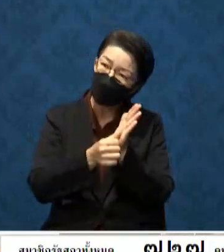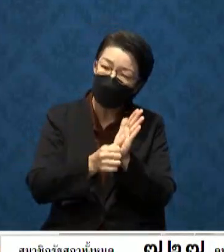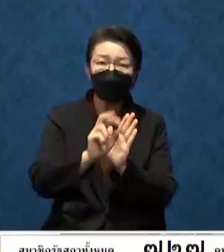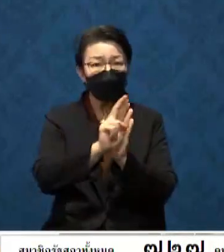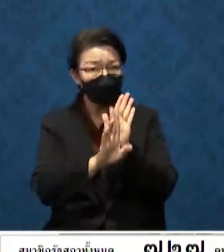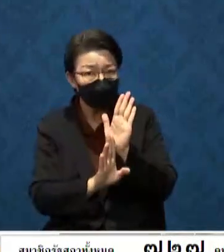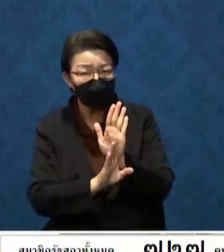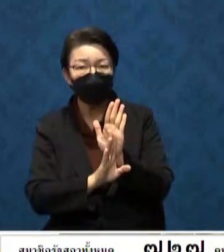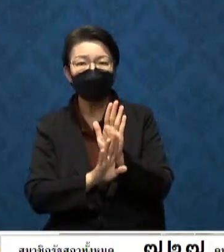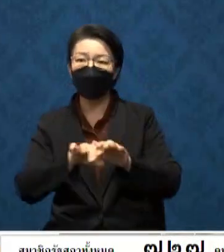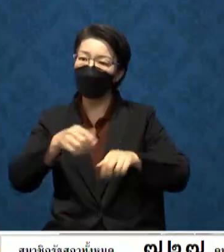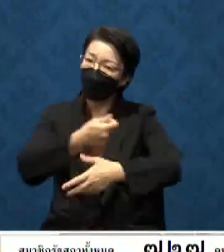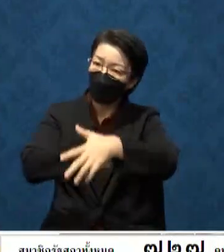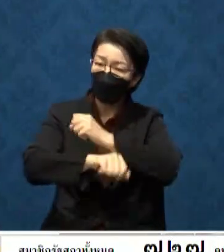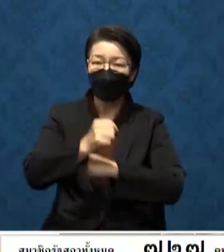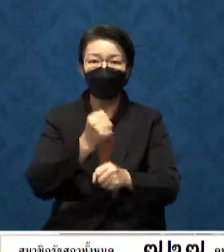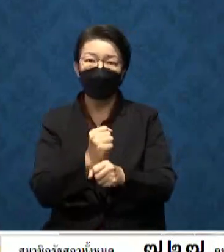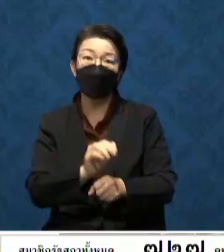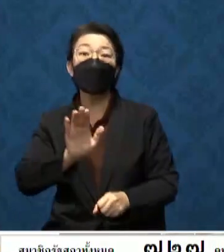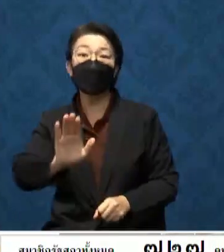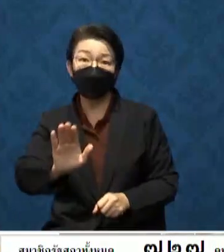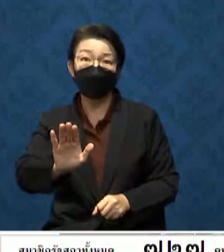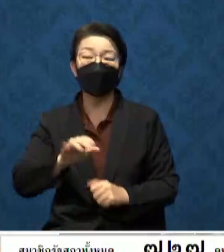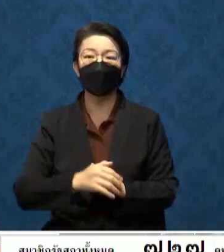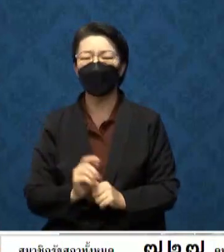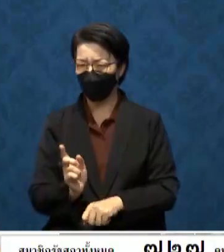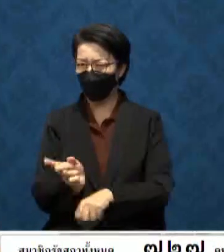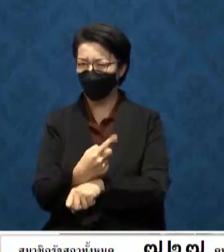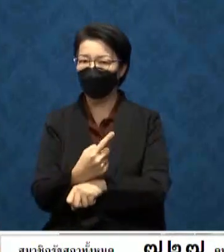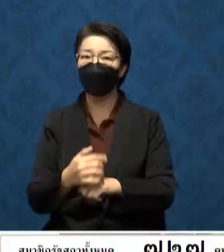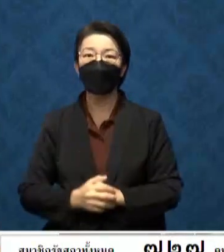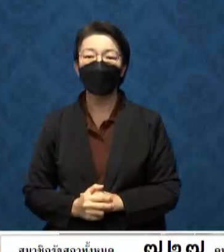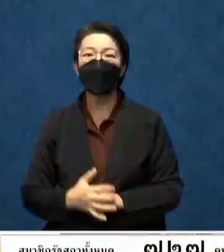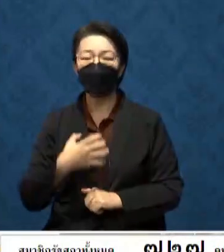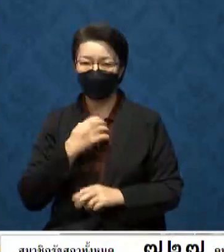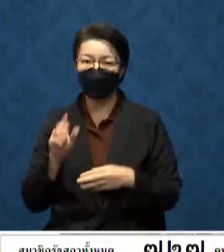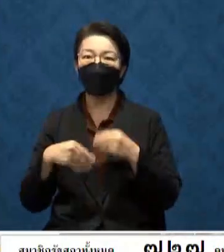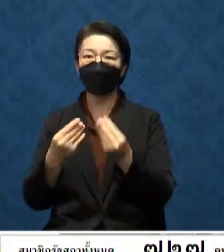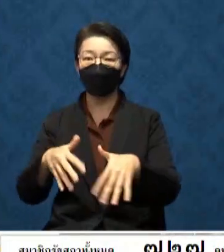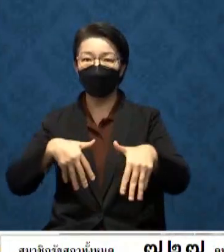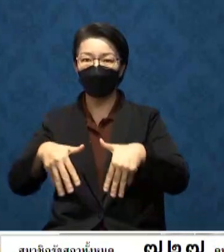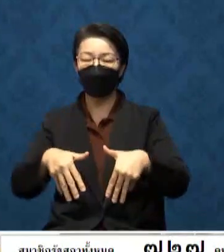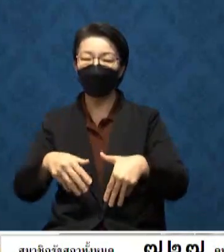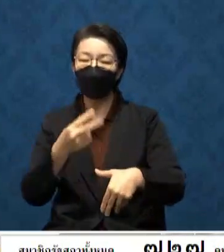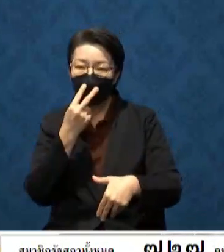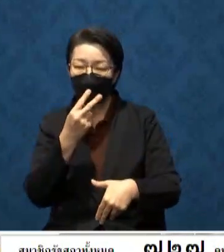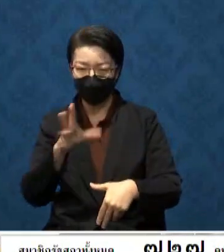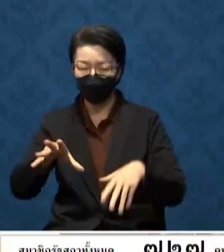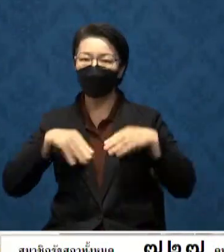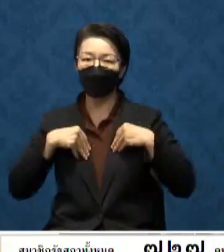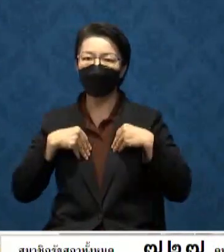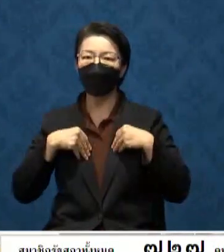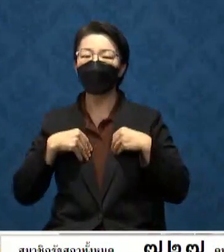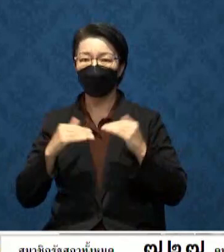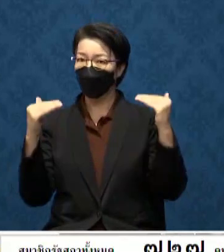หรือระบบการปฏิบัติราชการของหน่วยงานโดยเร็วเพื่อให้ประชาชนได้รับความยุติธรรมโดยไม่ล่า